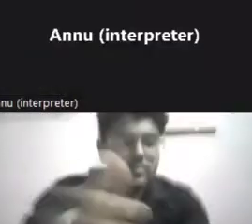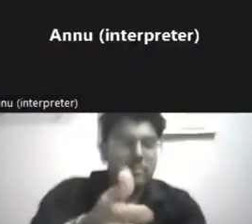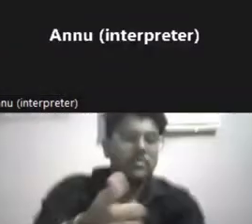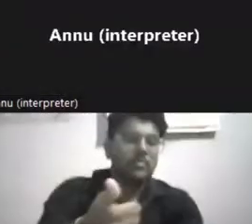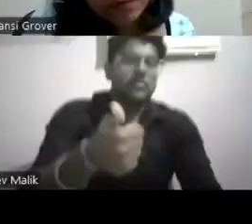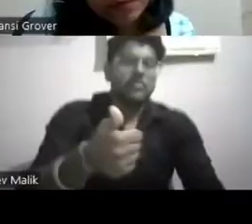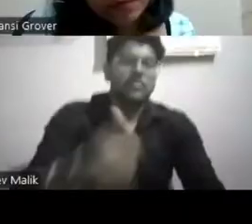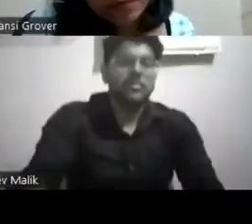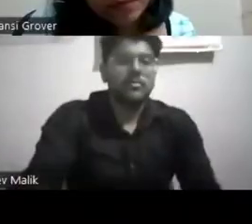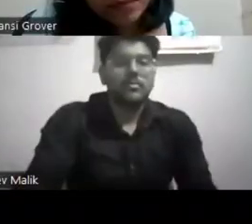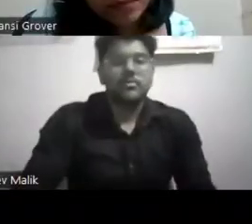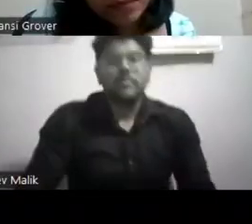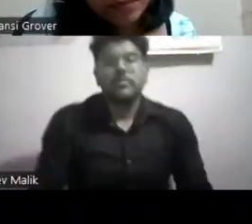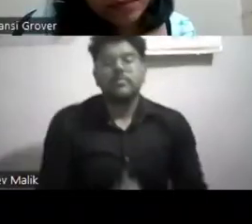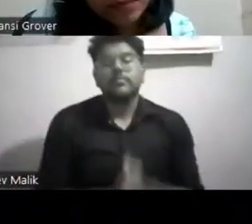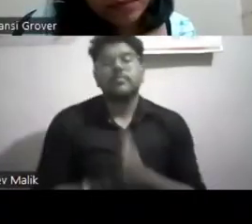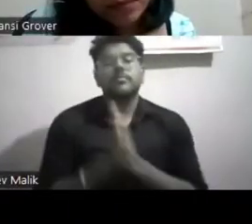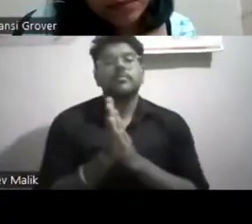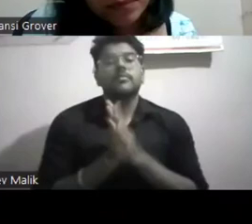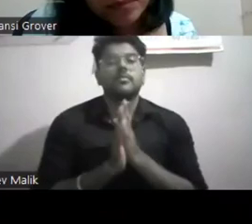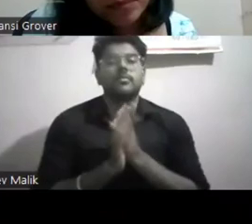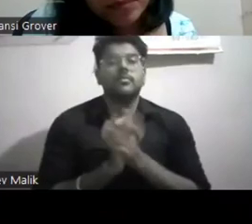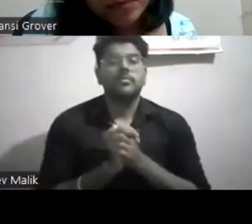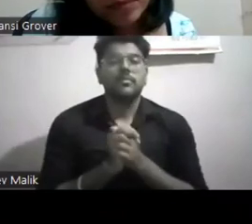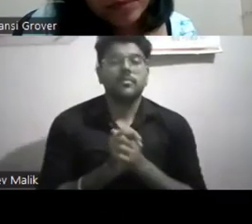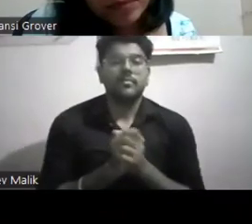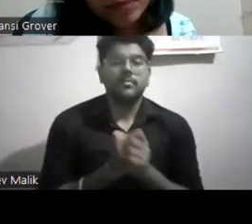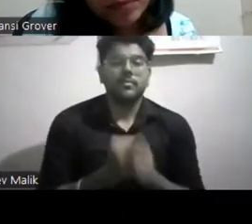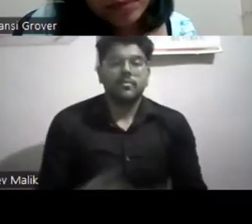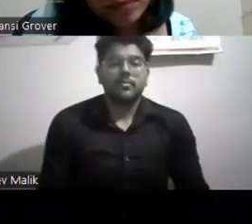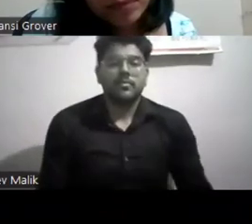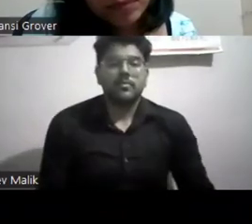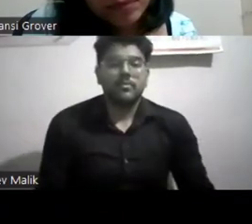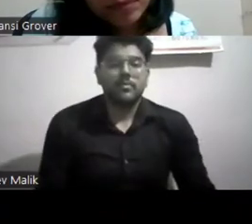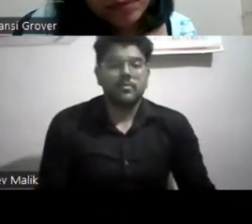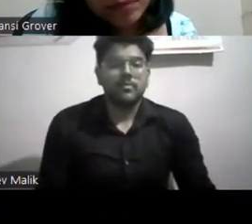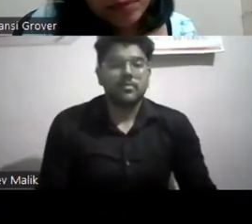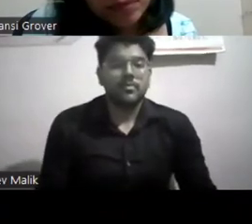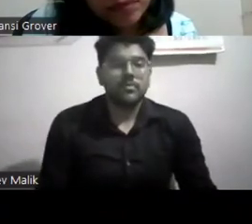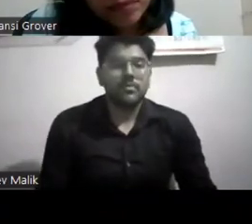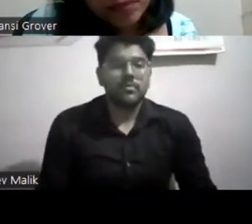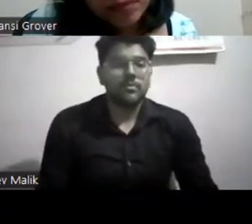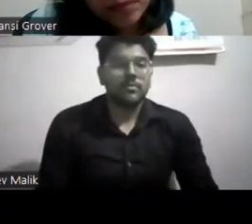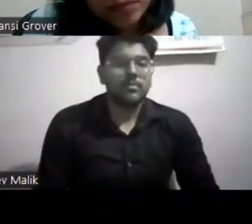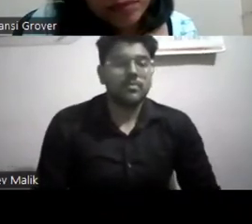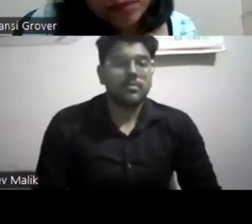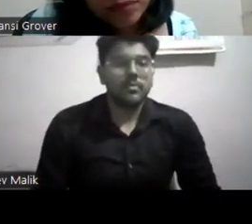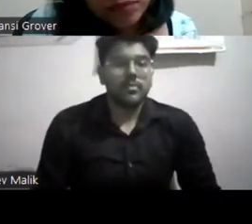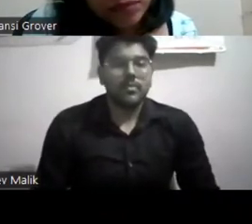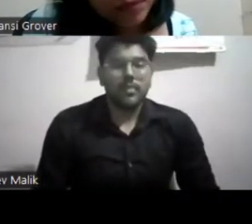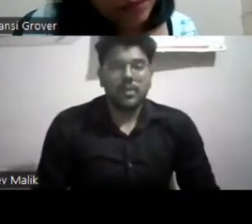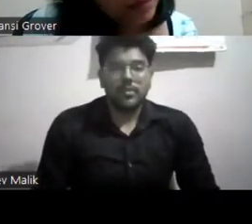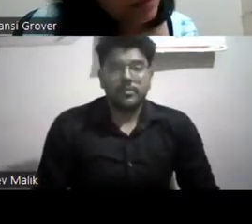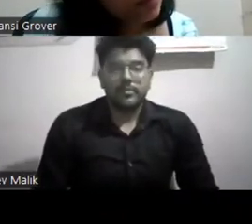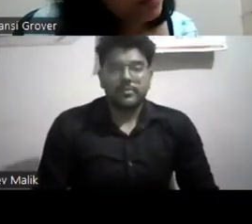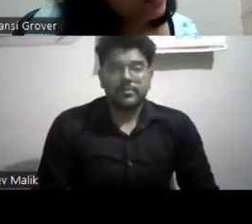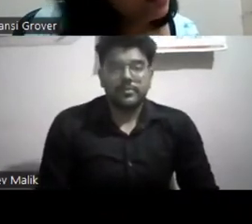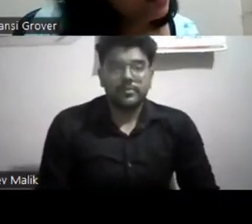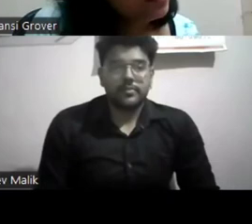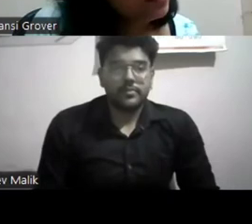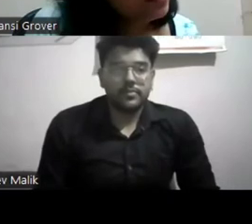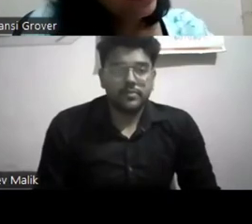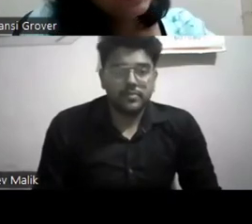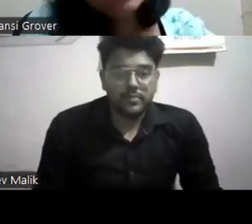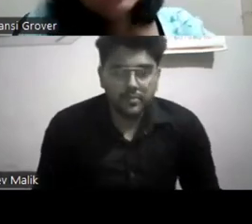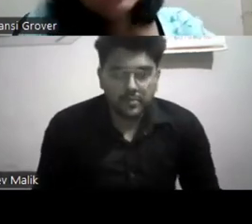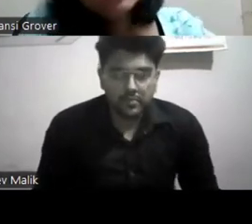कैसा आदमी होगा वो जिसने अरे जानवर होगा जिसने पगली की ये दुर्दशा बना दी जिसके पास